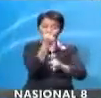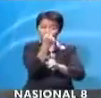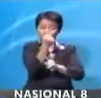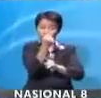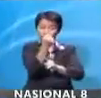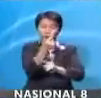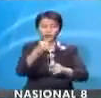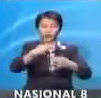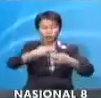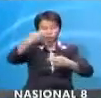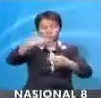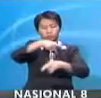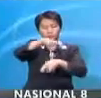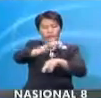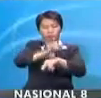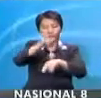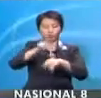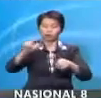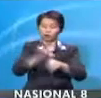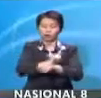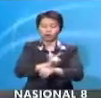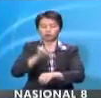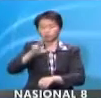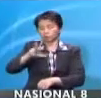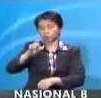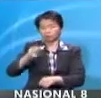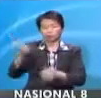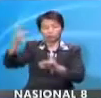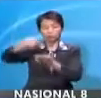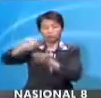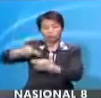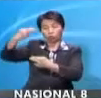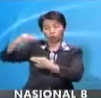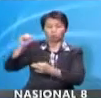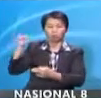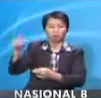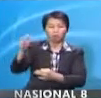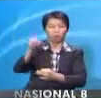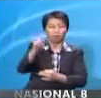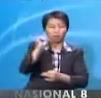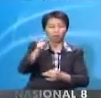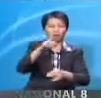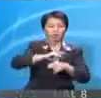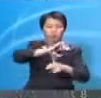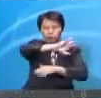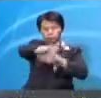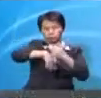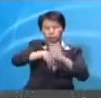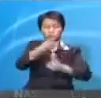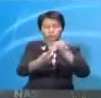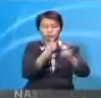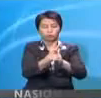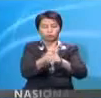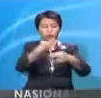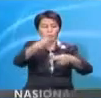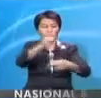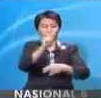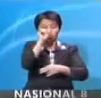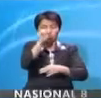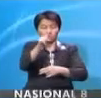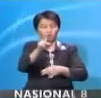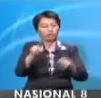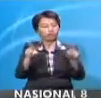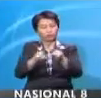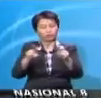St. Regis Langkawi akan melengkapkan 30 lagi hotel-hotel mewah St. Regis di seluruh dunia. Hotel mewah serta resort ini